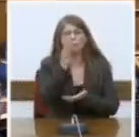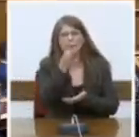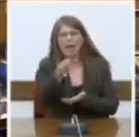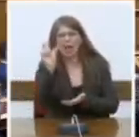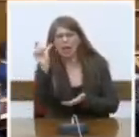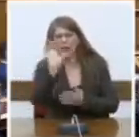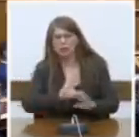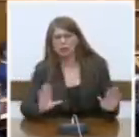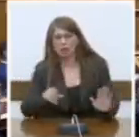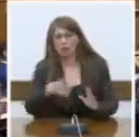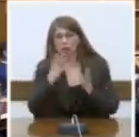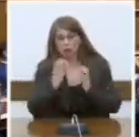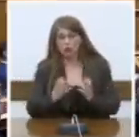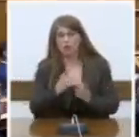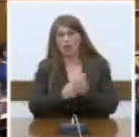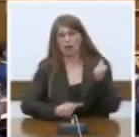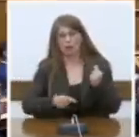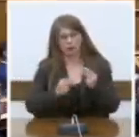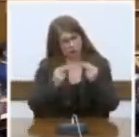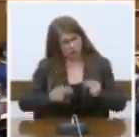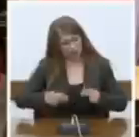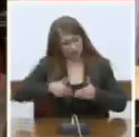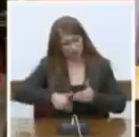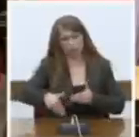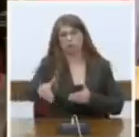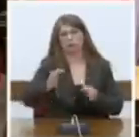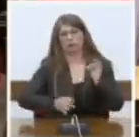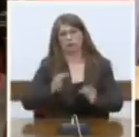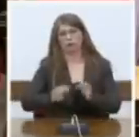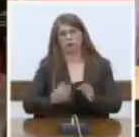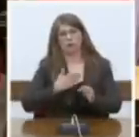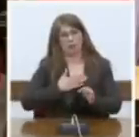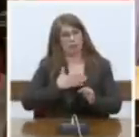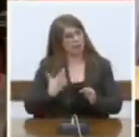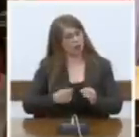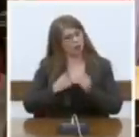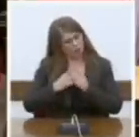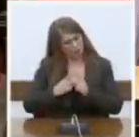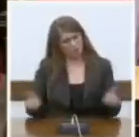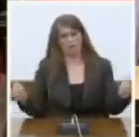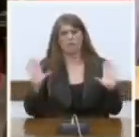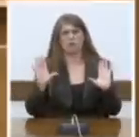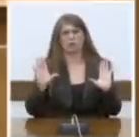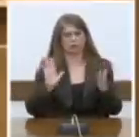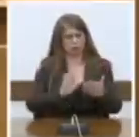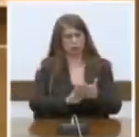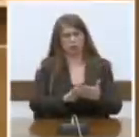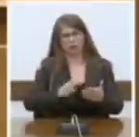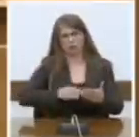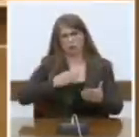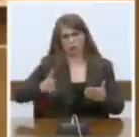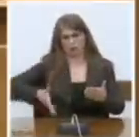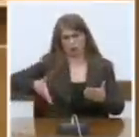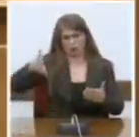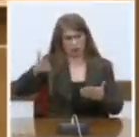Αυτά είναι σοβαρά ελλείμματα και τα βάζω τώρα για να τα λύσουμε στη διάρκεια της συζήτησης. Εμείς έχουμε μια τελείως διαφορετική προσέγγιση από τον κύριο Μητσοτάκη. Δεν θα πάμε να κάνουμε μια σύγκριση